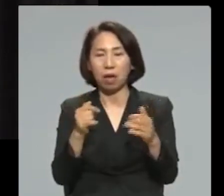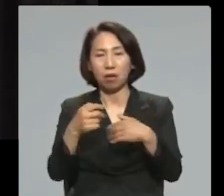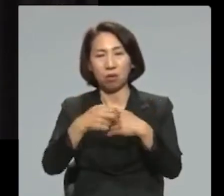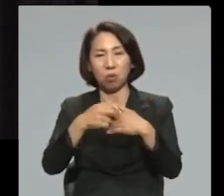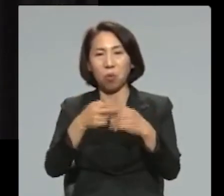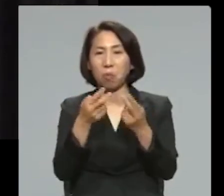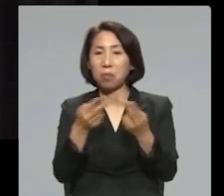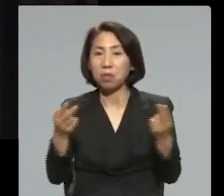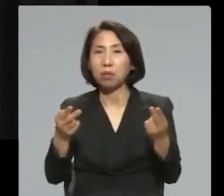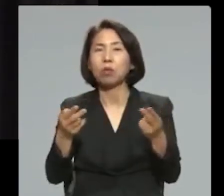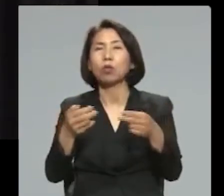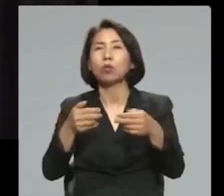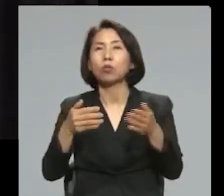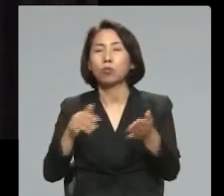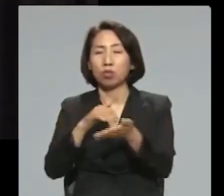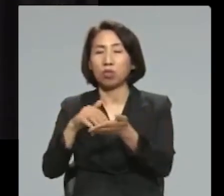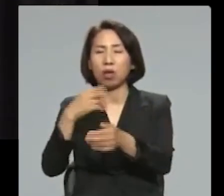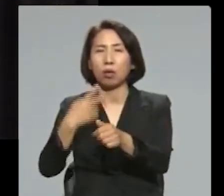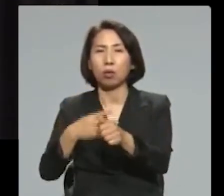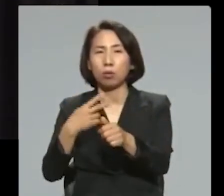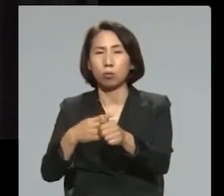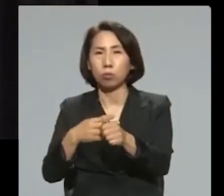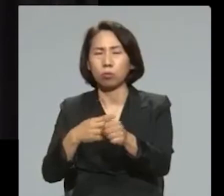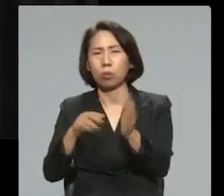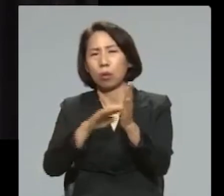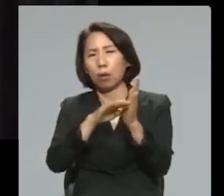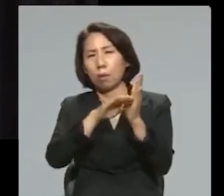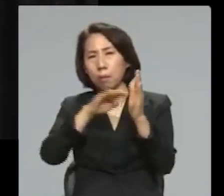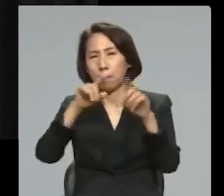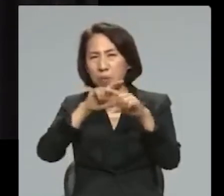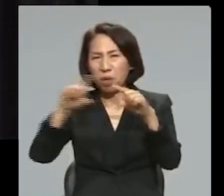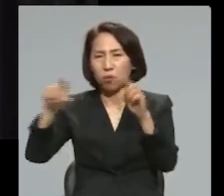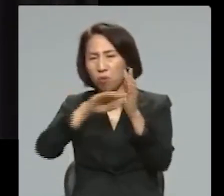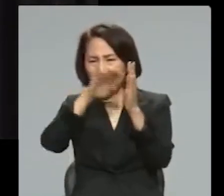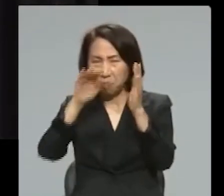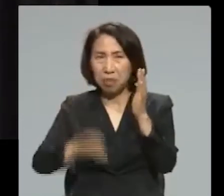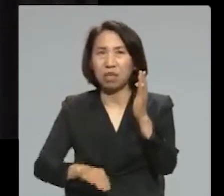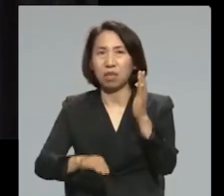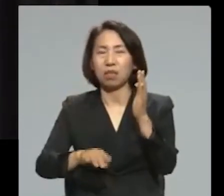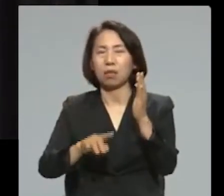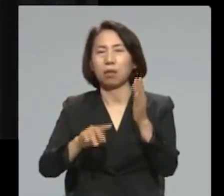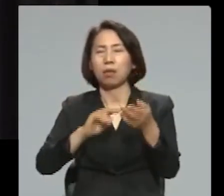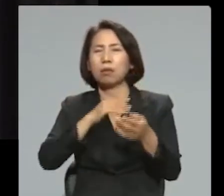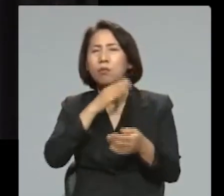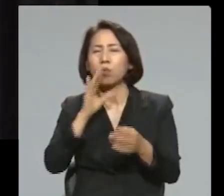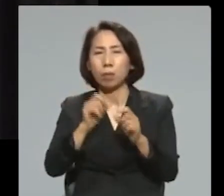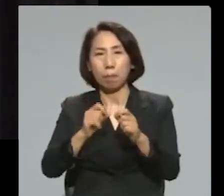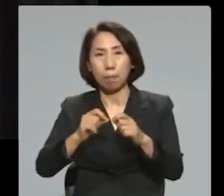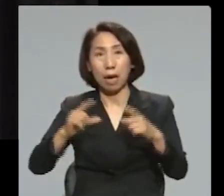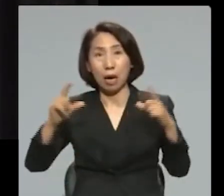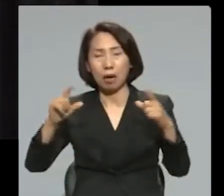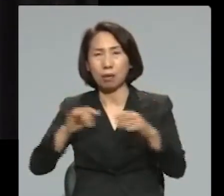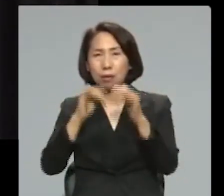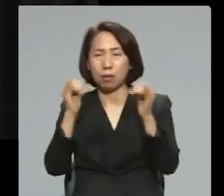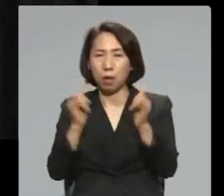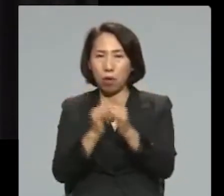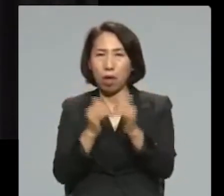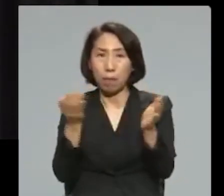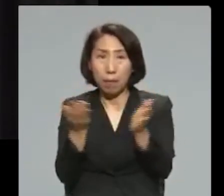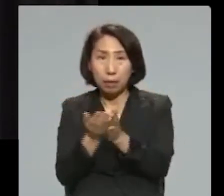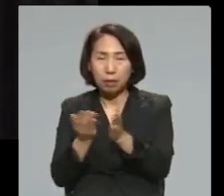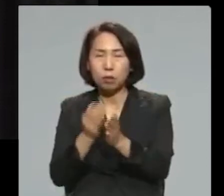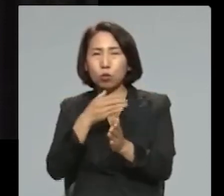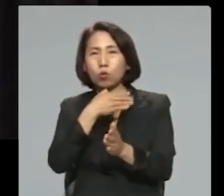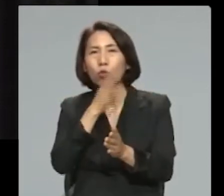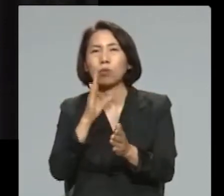의사 수도 평균에 미치지 못하고 있습니다. 고령화 사회에 적합한 구체적인 노인 복지 정책이 있다면 말씀해